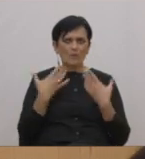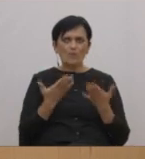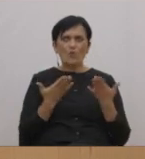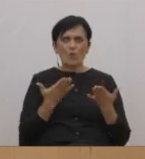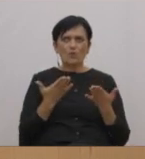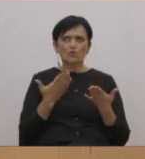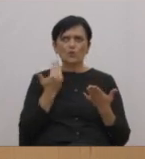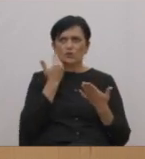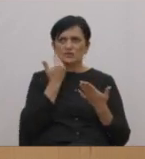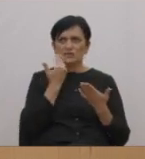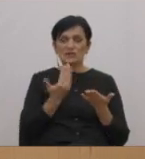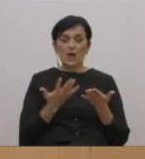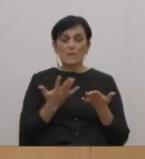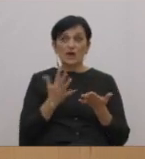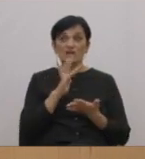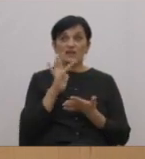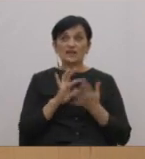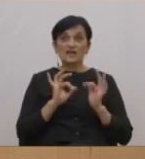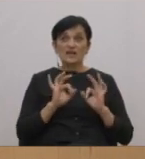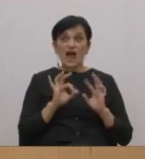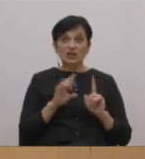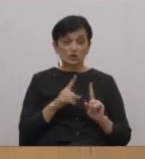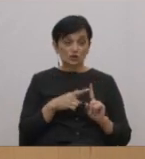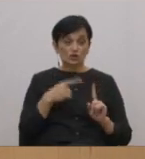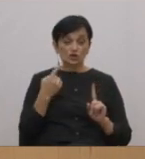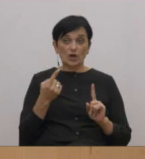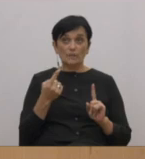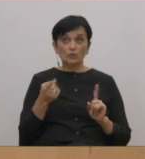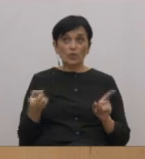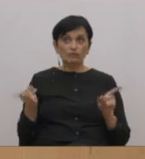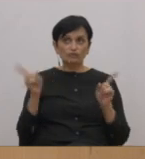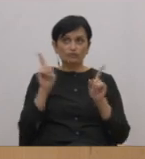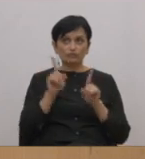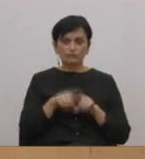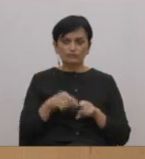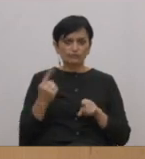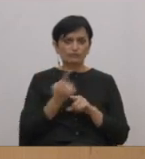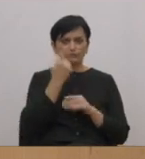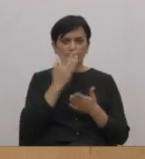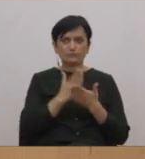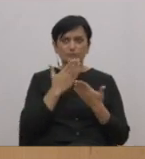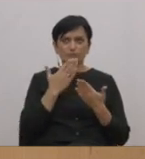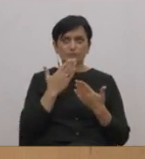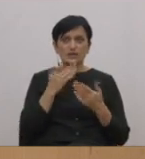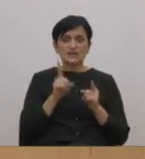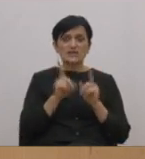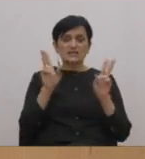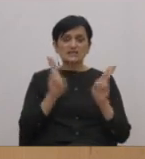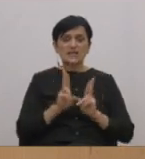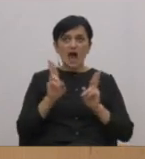Sruliat samart suino, ganz hadebi șemdec, romelic, u precedentua, macioris, im standard evitatski,